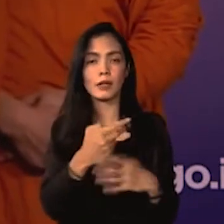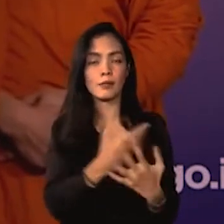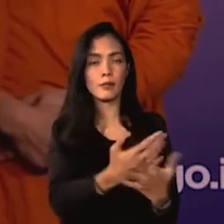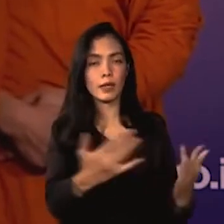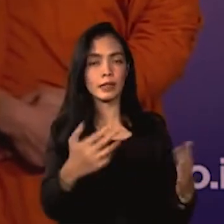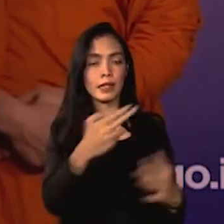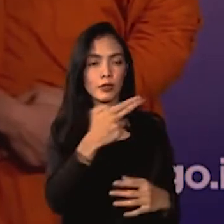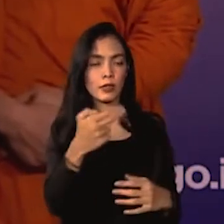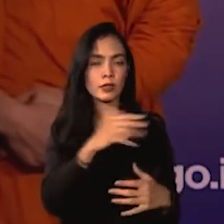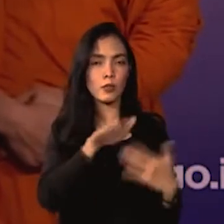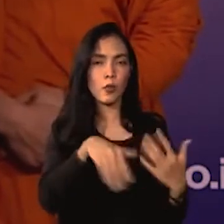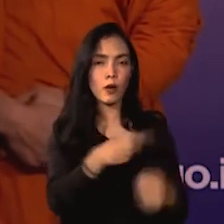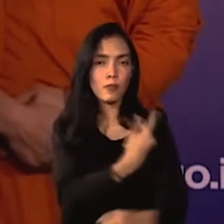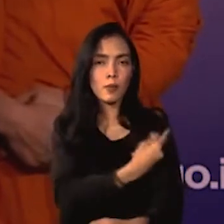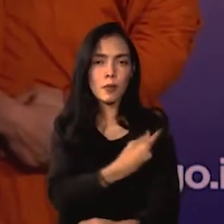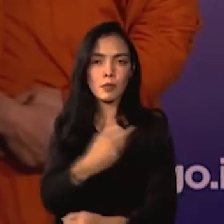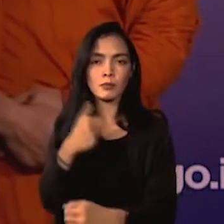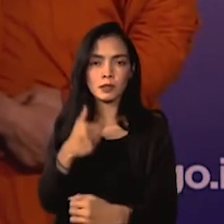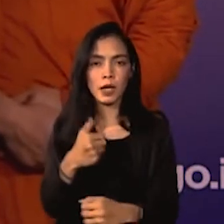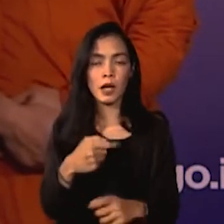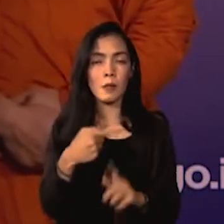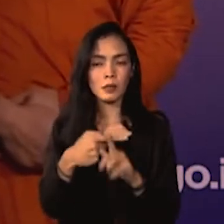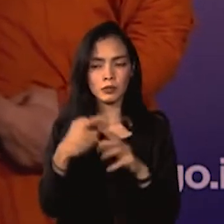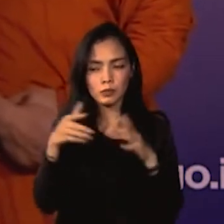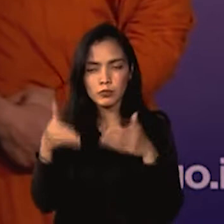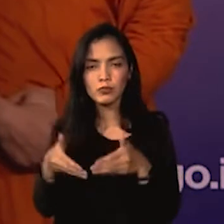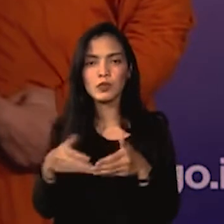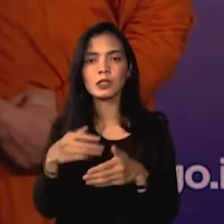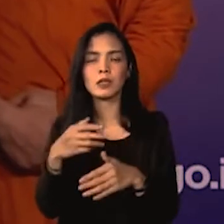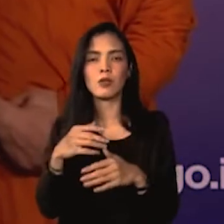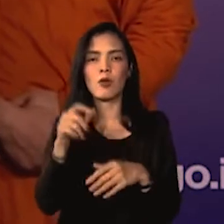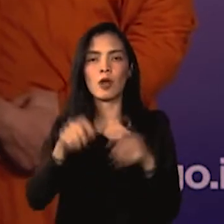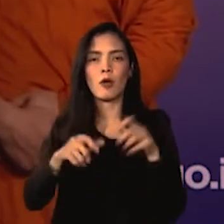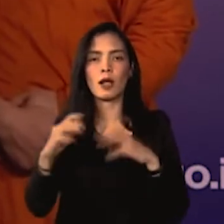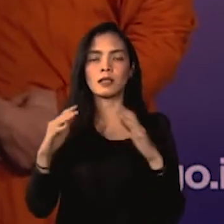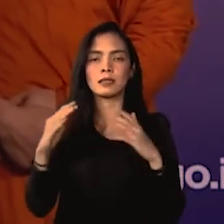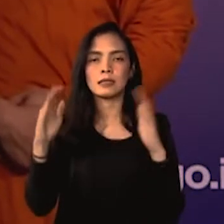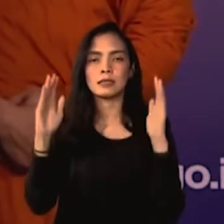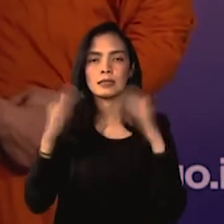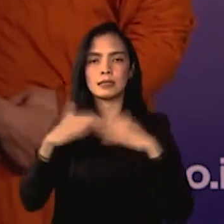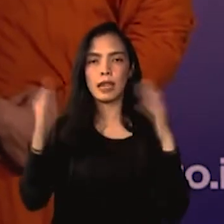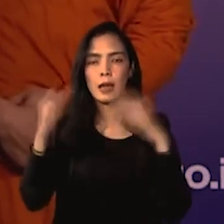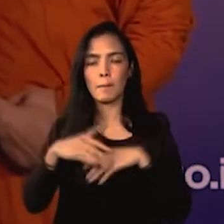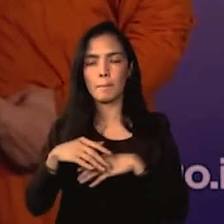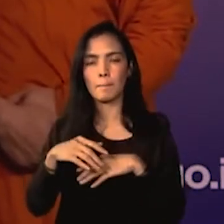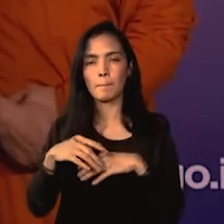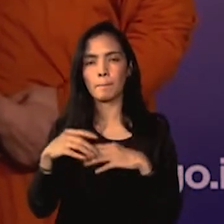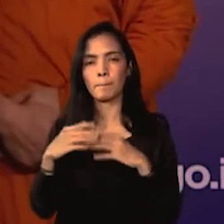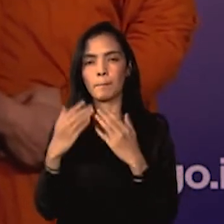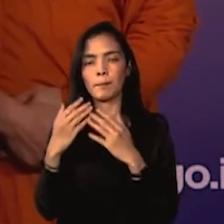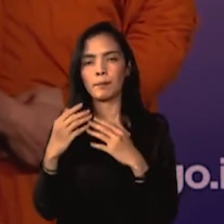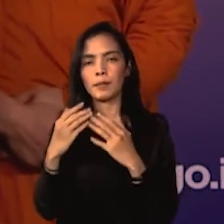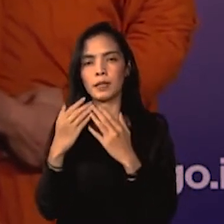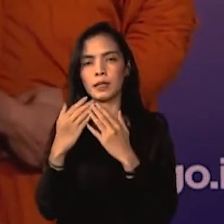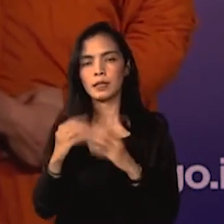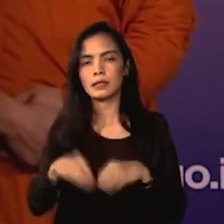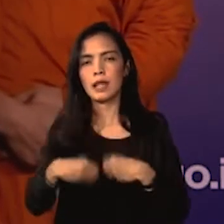Indonesia secara umum dan khususnya bagi umat Islam. Dan yang kedua, perlu diketahui